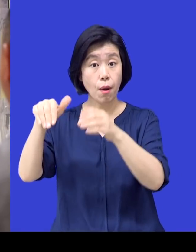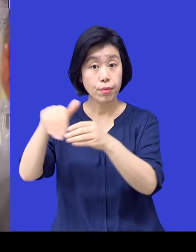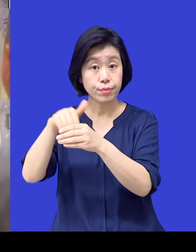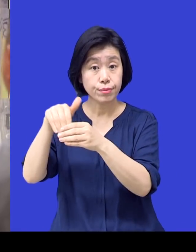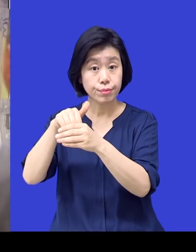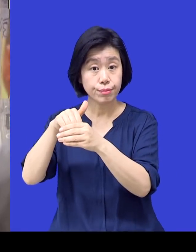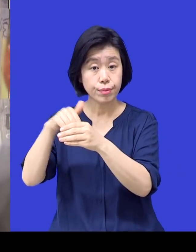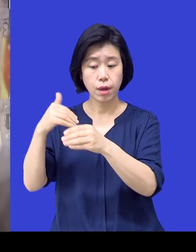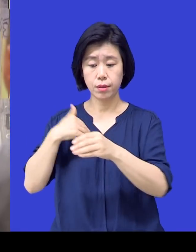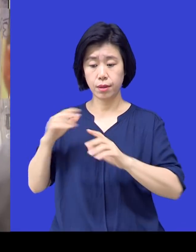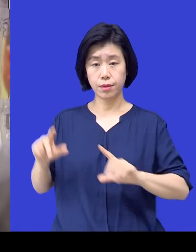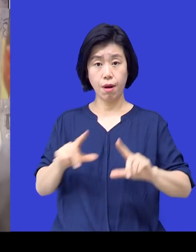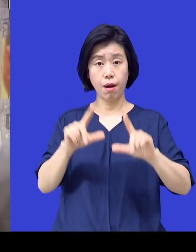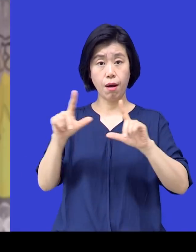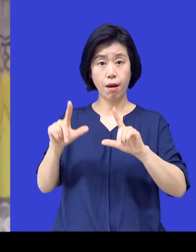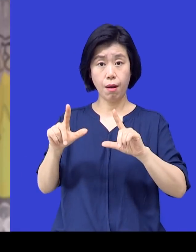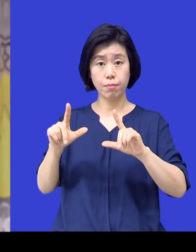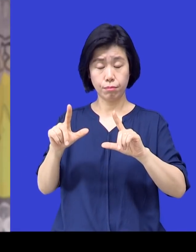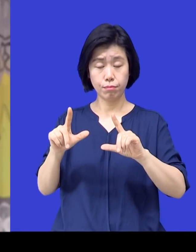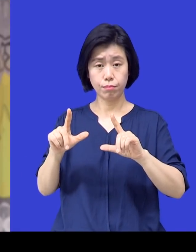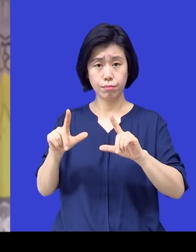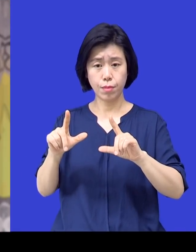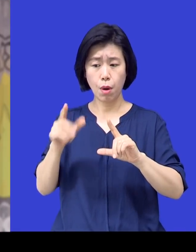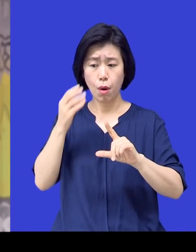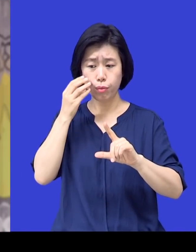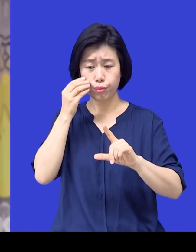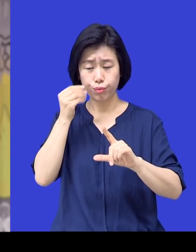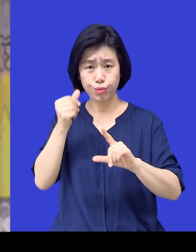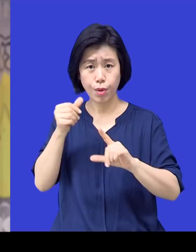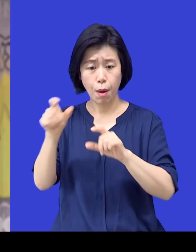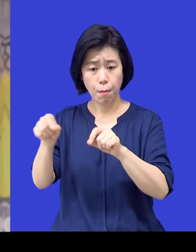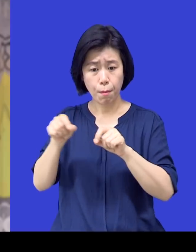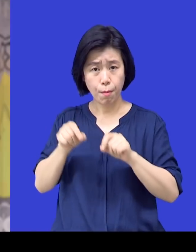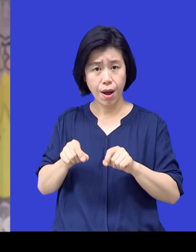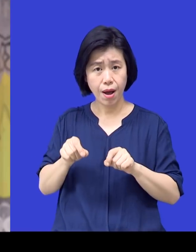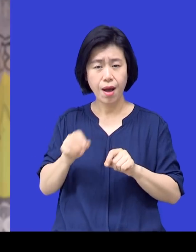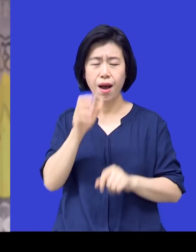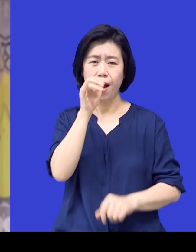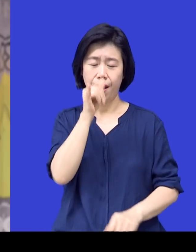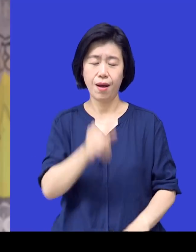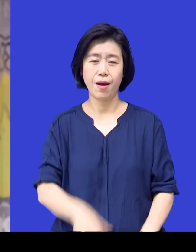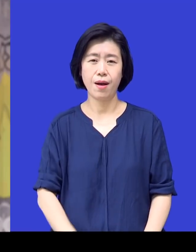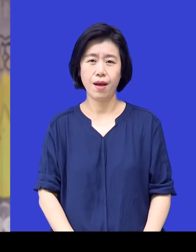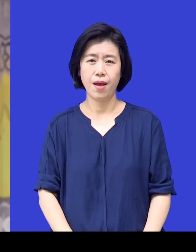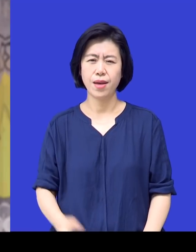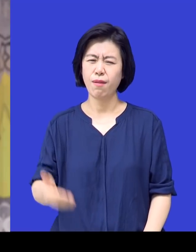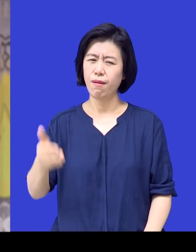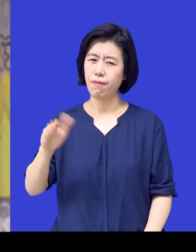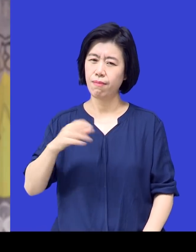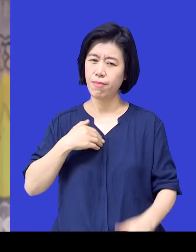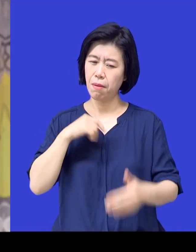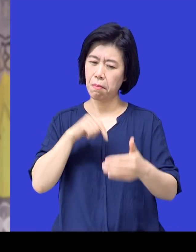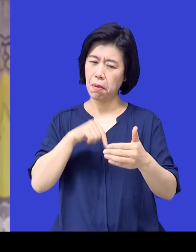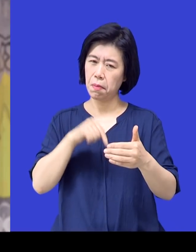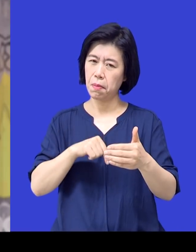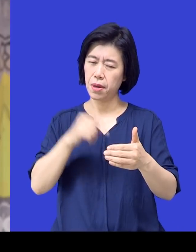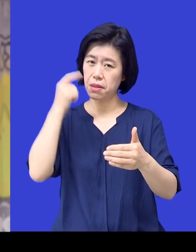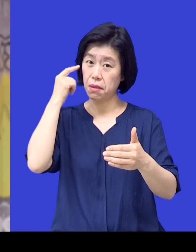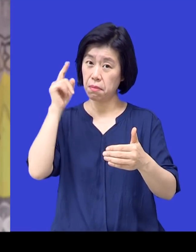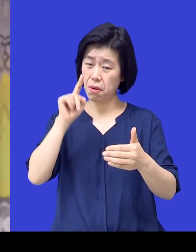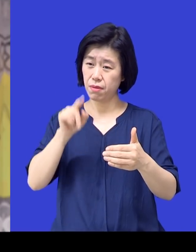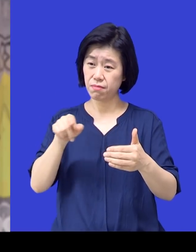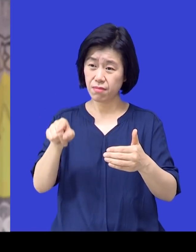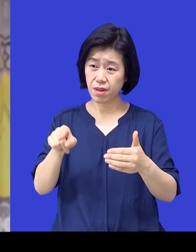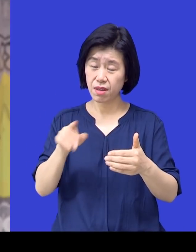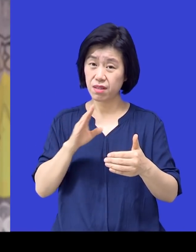하나의 삶이었어요. 네. 근데 저게 진짜일까라는 그 질문에 있어서는 모두 다 한 번쯤 해보는 것 같아요. 네네. 그리고